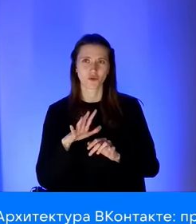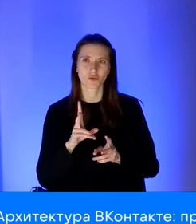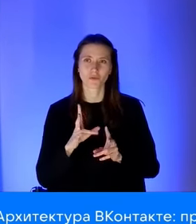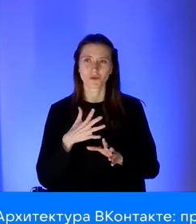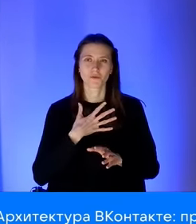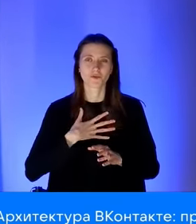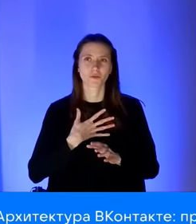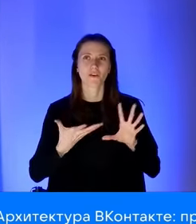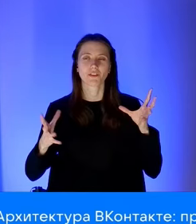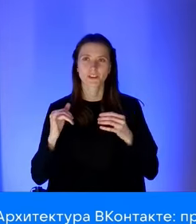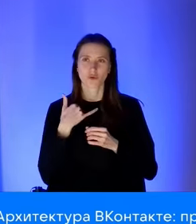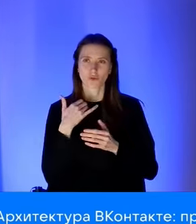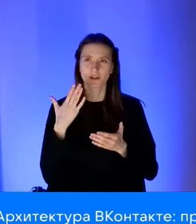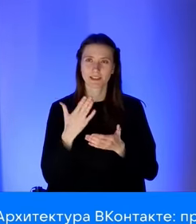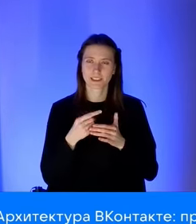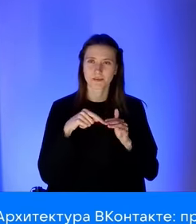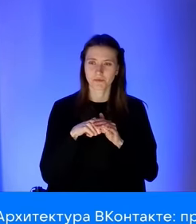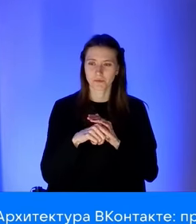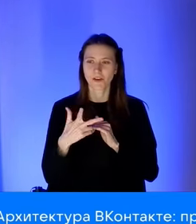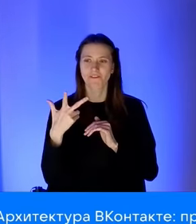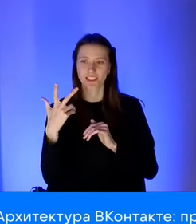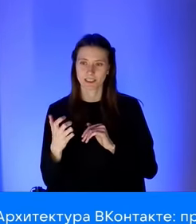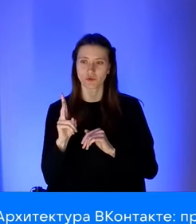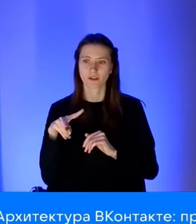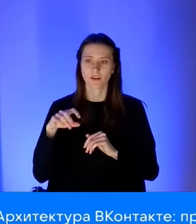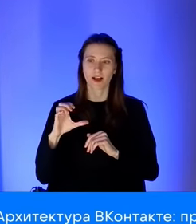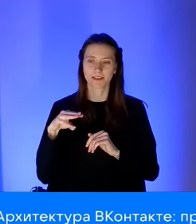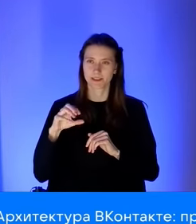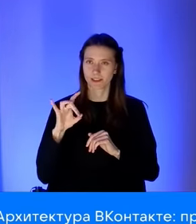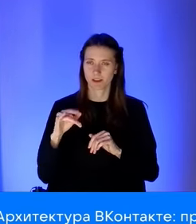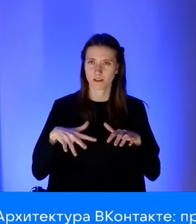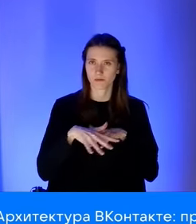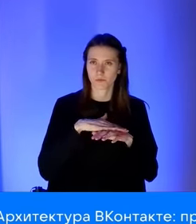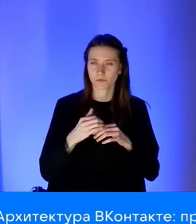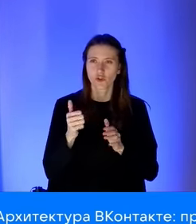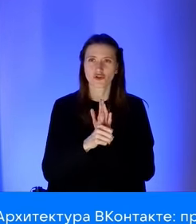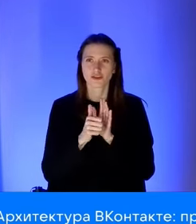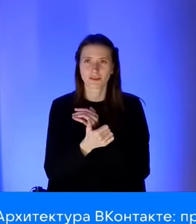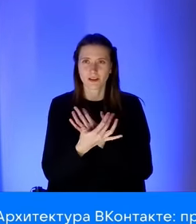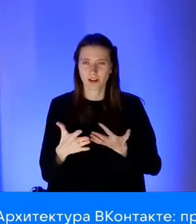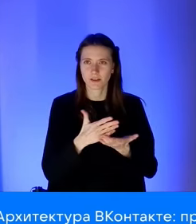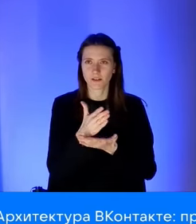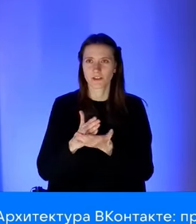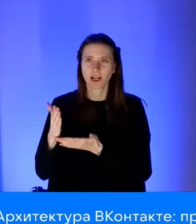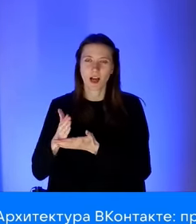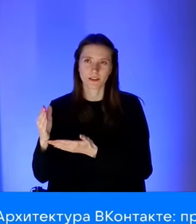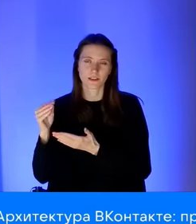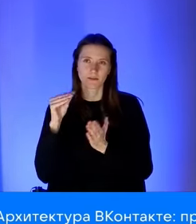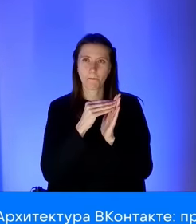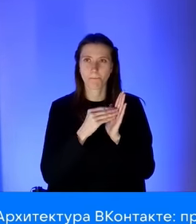капотом порядка 800 кластеров 60 различных типов баз данных движков которые мы и